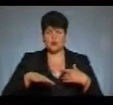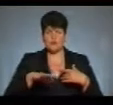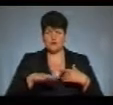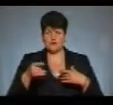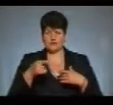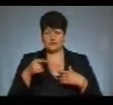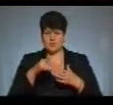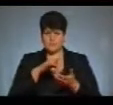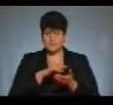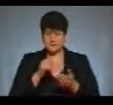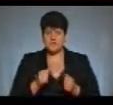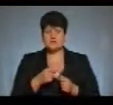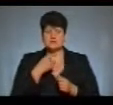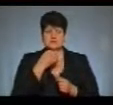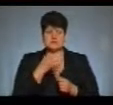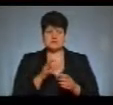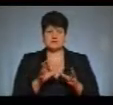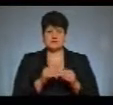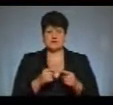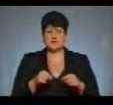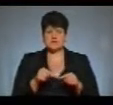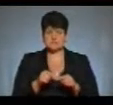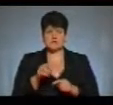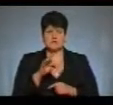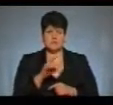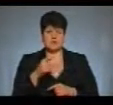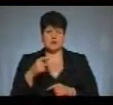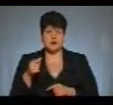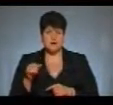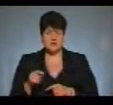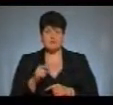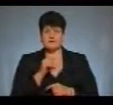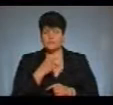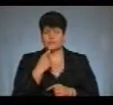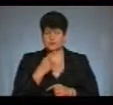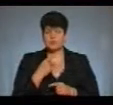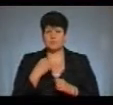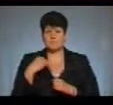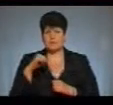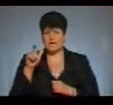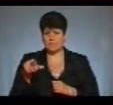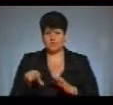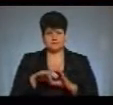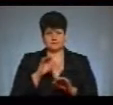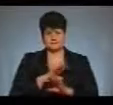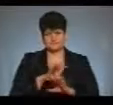Тернополя, повідомив співорганізатор заходу Роман Гах. За його словами, переможців не визначали.